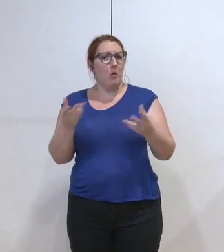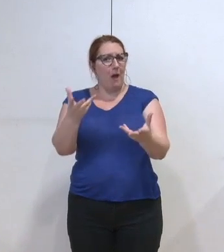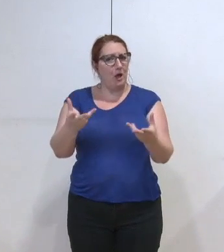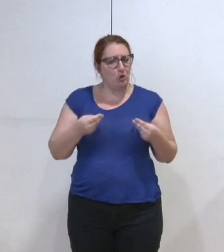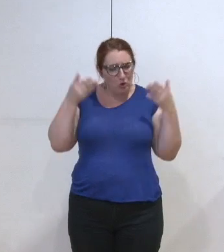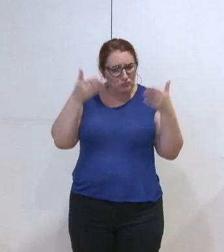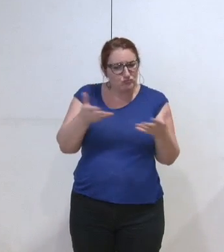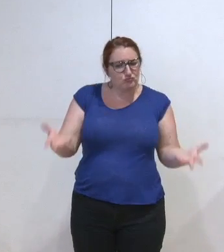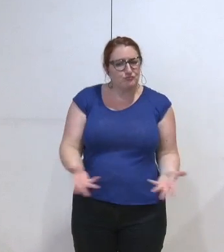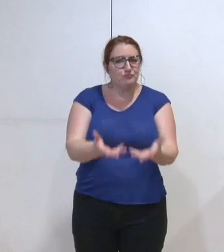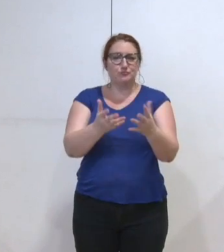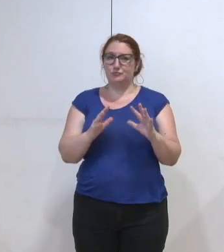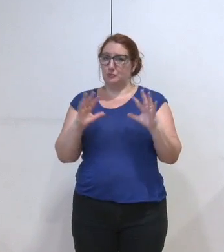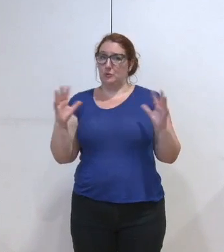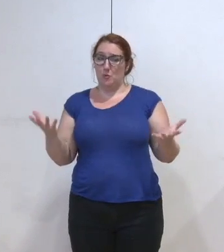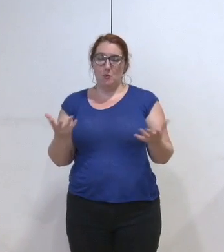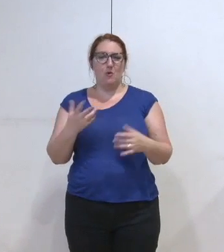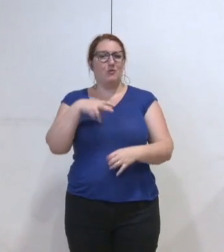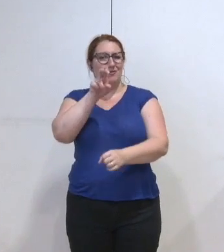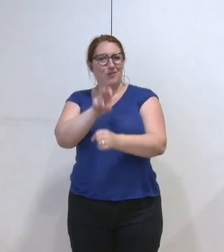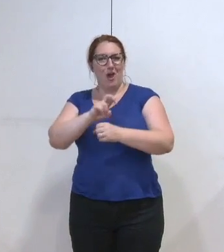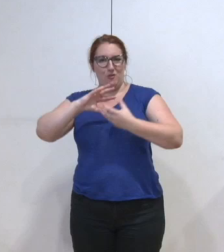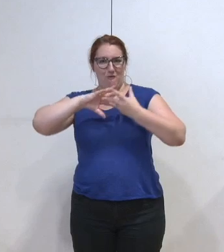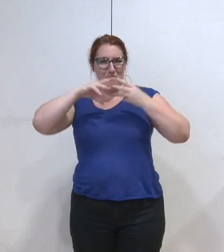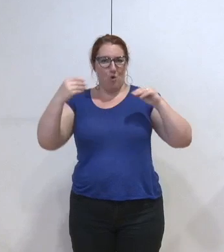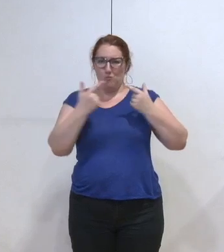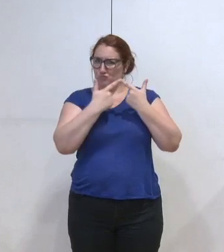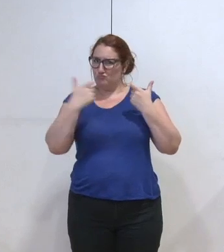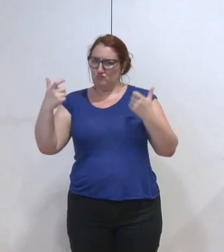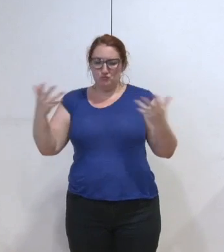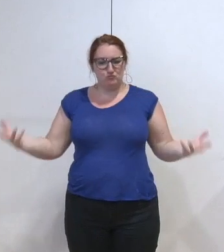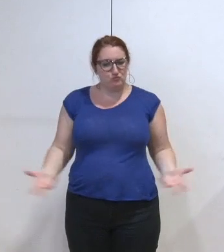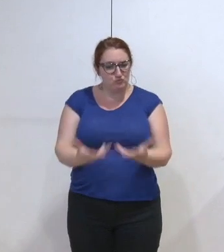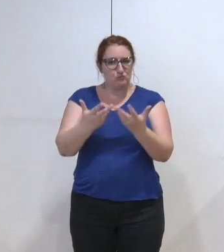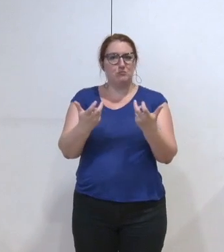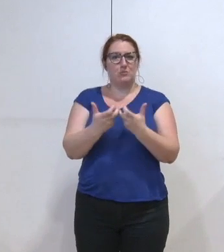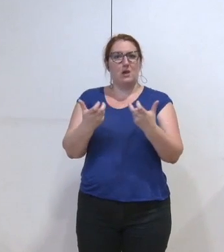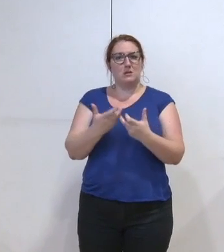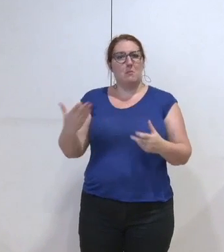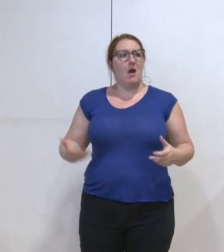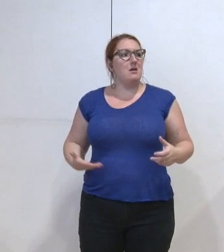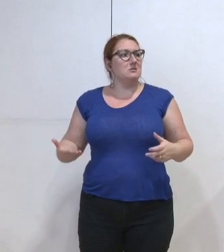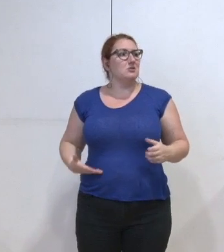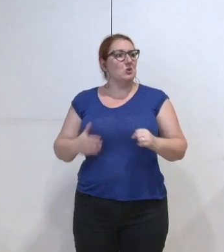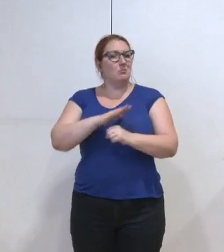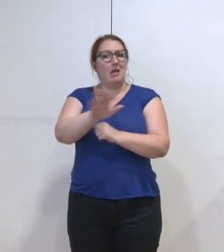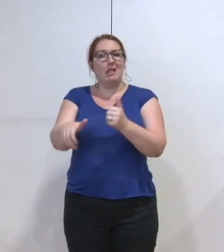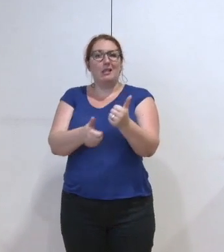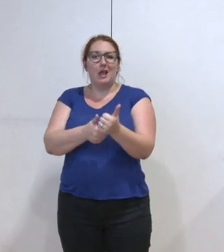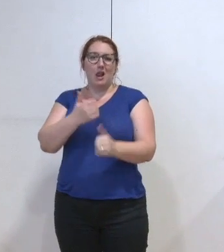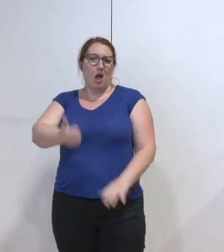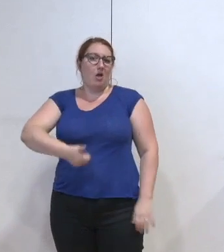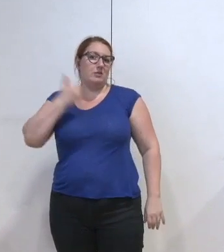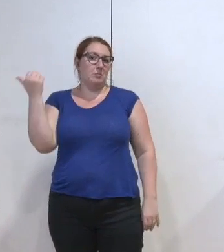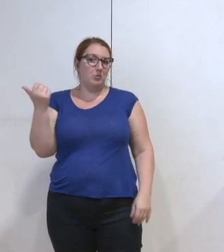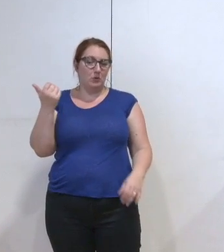ceci en promouvant les différents modes de garde et en particulier auprès des assistantes maternelle indépendante en mettant en avant le travail mené